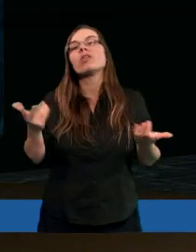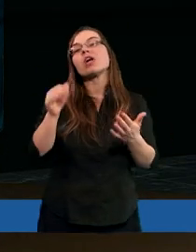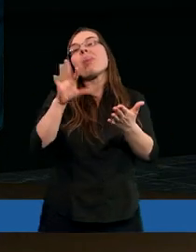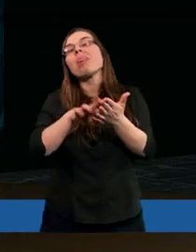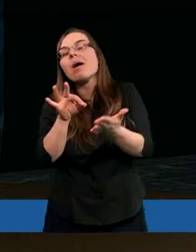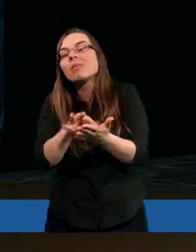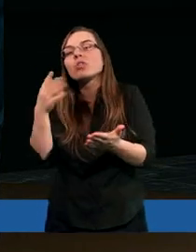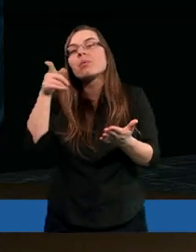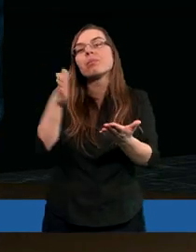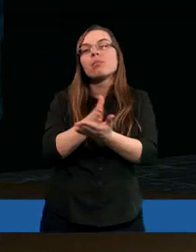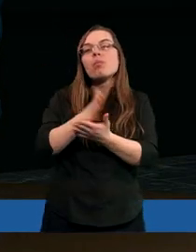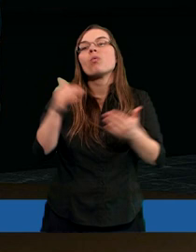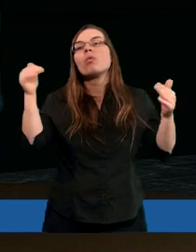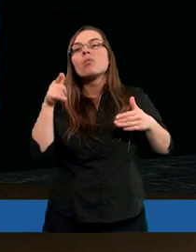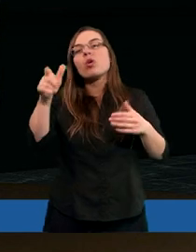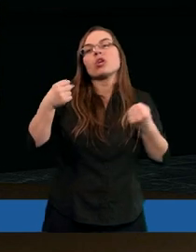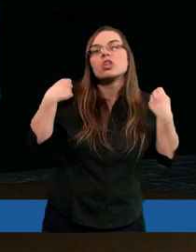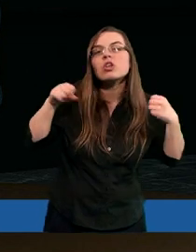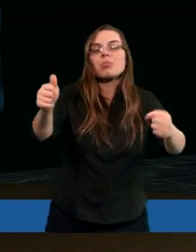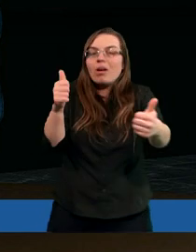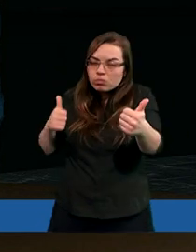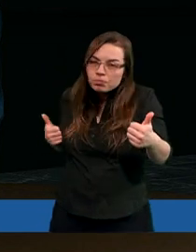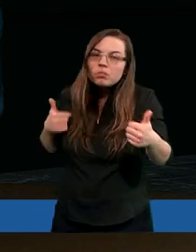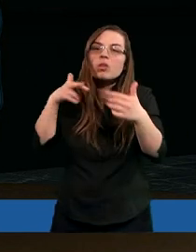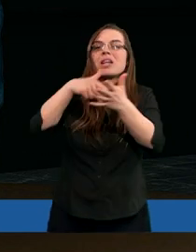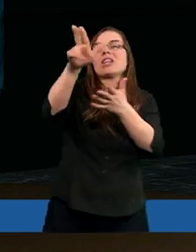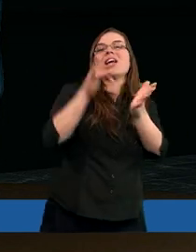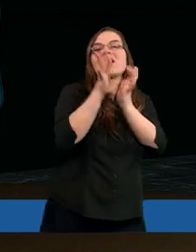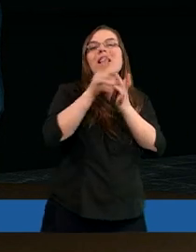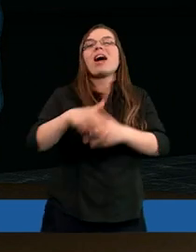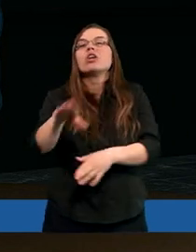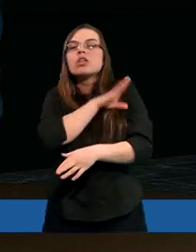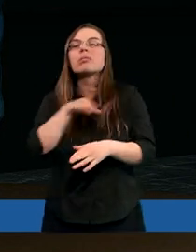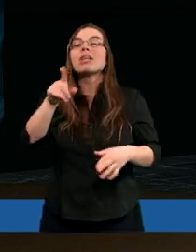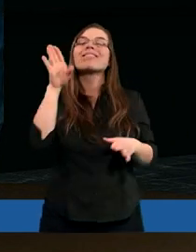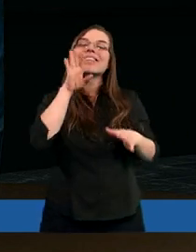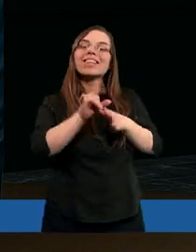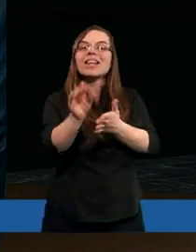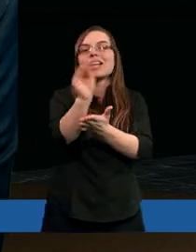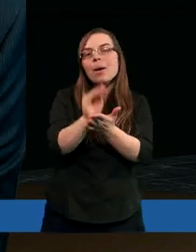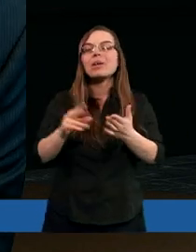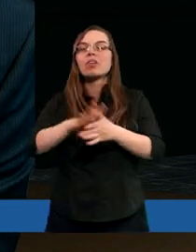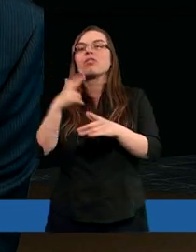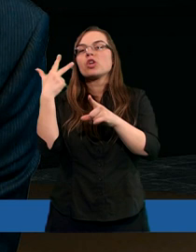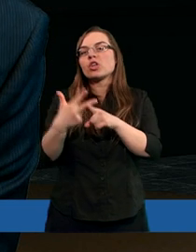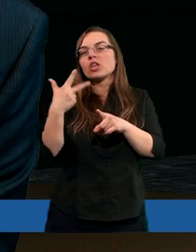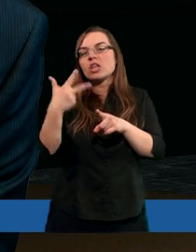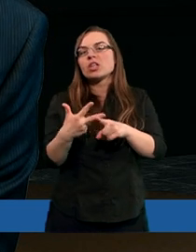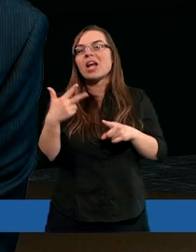pewno on śmiało idzie na śmierć. I zresztą tak samo, które jest napisane tu w trzecim